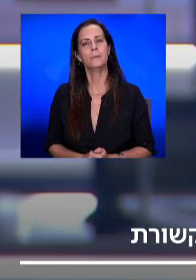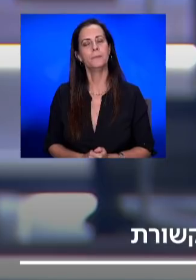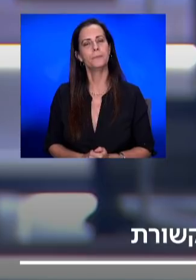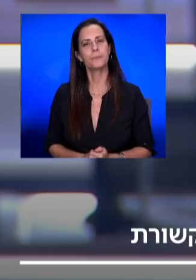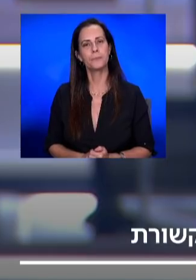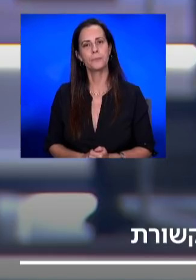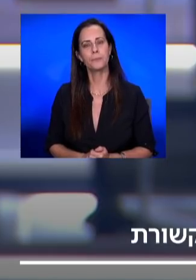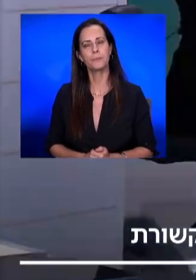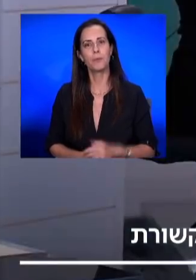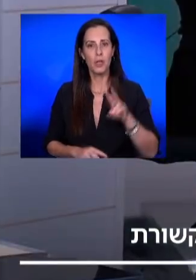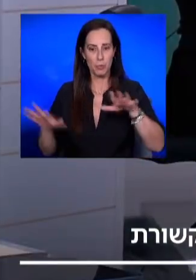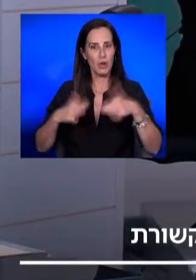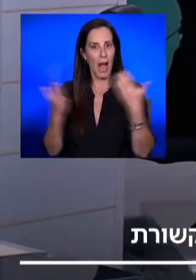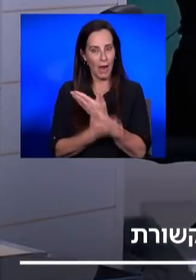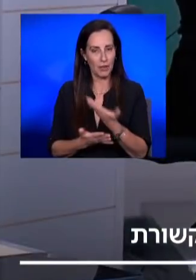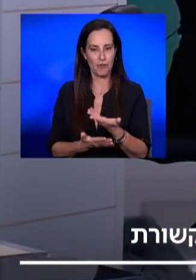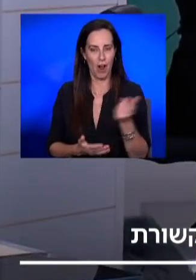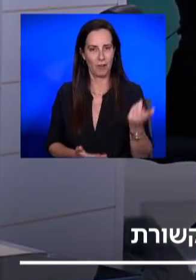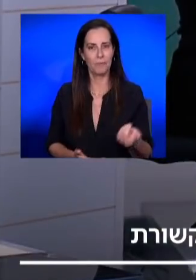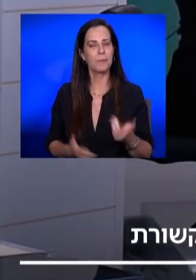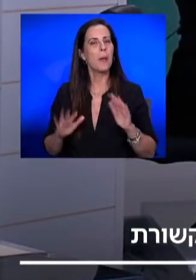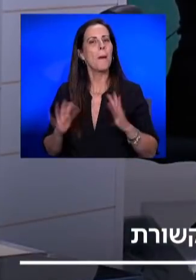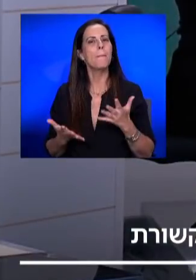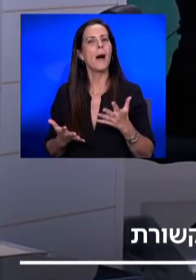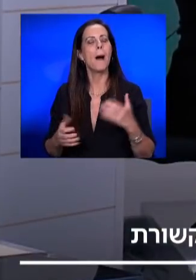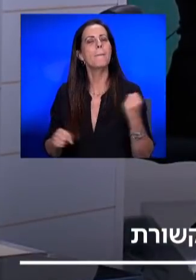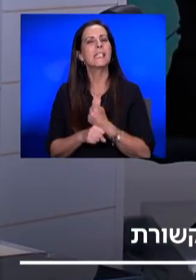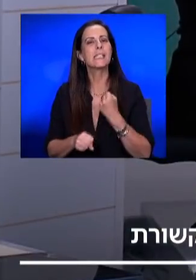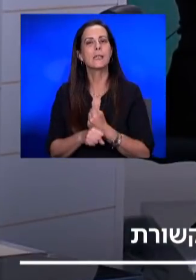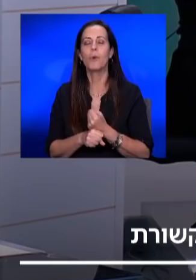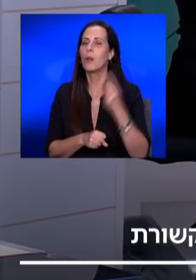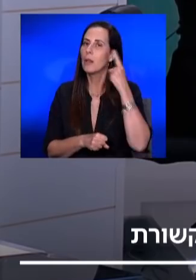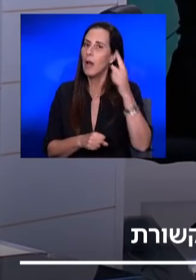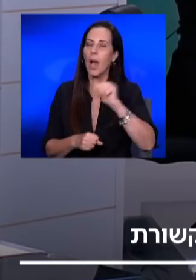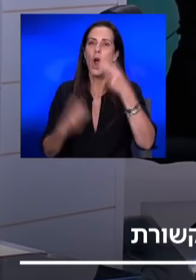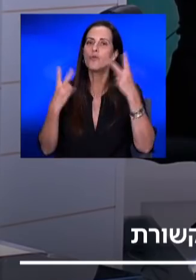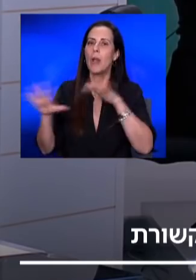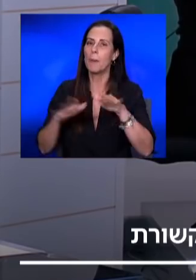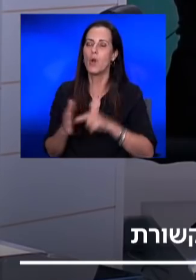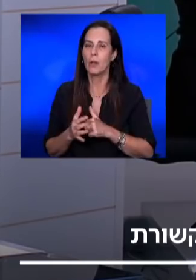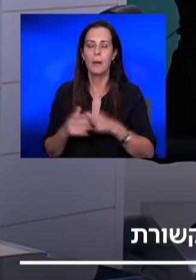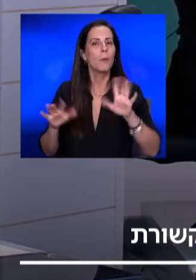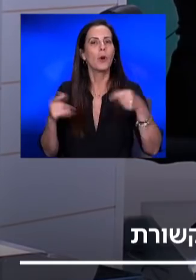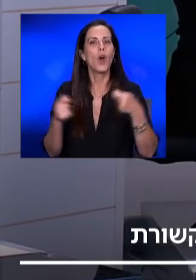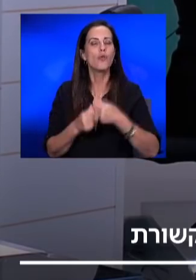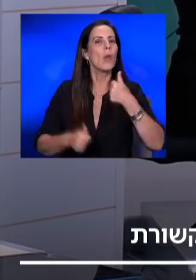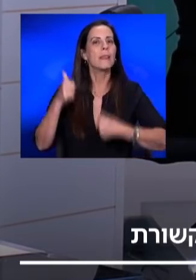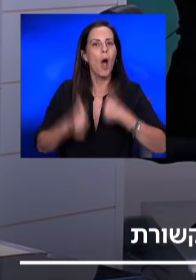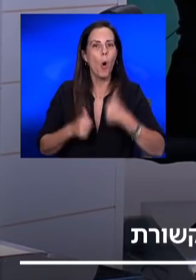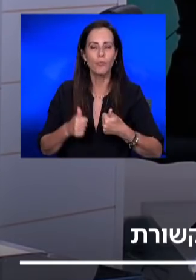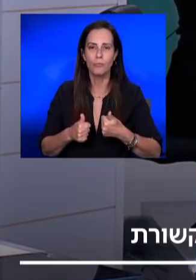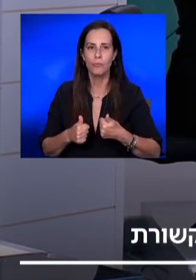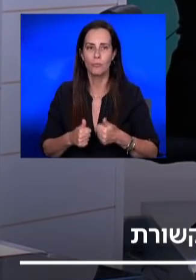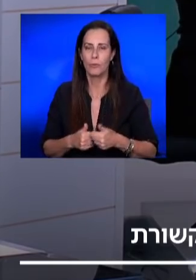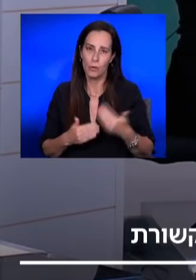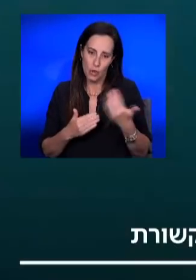עדות לממשלה החדשה שקמה השבוע. מה המשימות בעינייך המרכזיות ביותר עבורה כשאנחנו מדברות על ענייני תחרות שמתגלגלים בסופו של